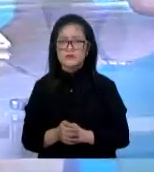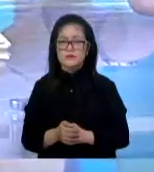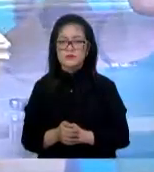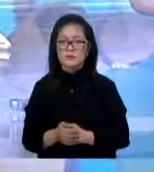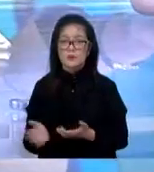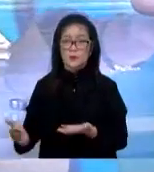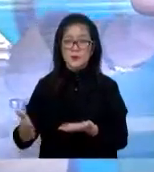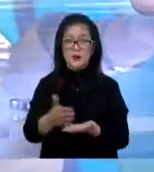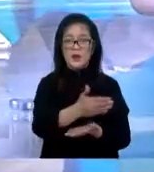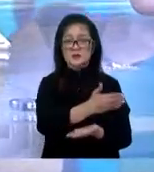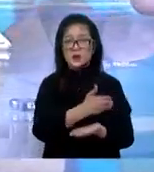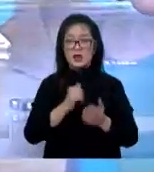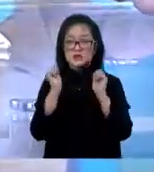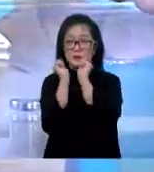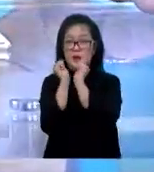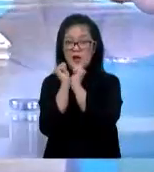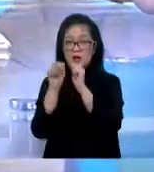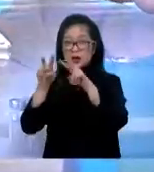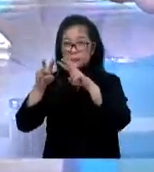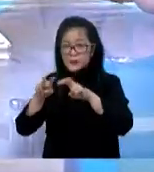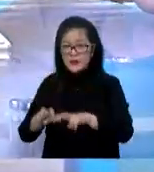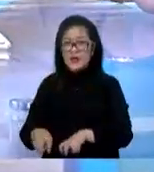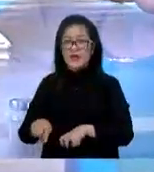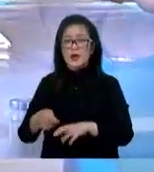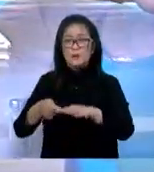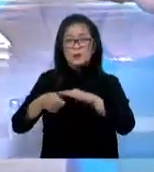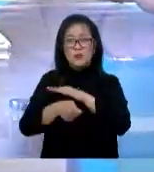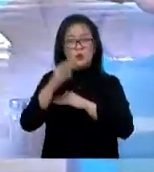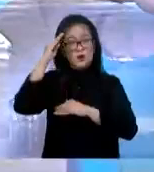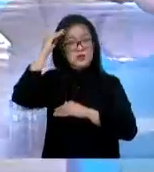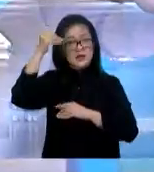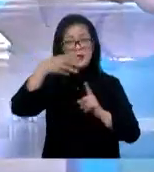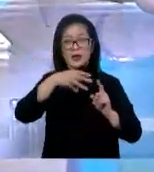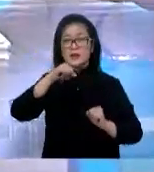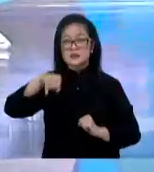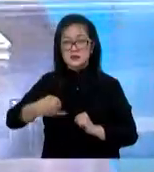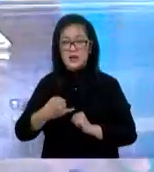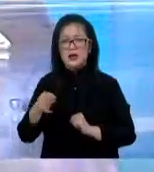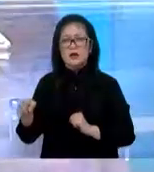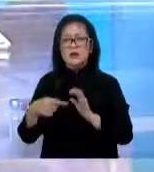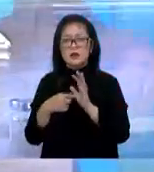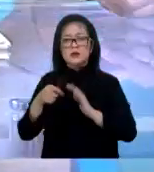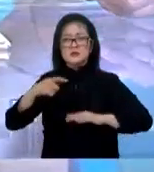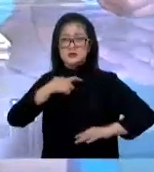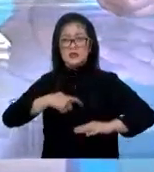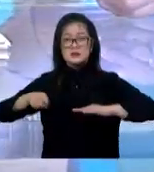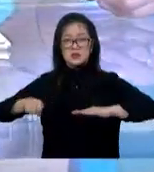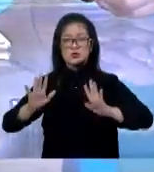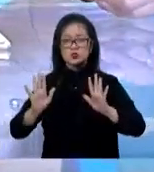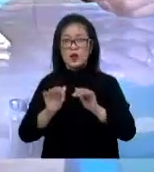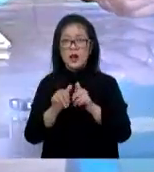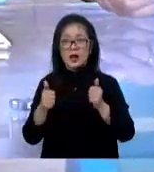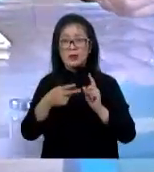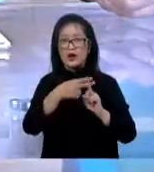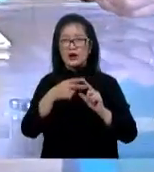Mirsa, berkas perkara perintangan penyidikan dan pembunuhan berencana Brigadir Joshua dinyatakan Kejaksaan Agung telah lengkap. Verdi Sambo